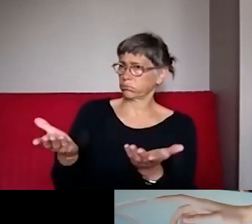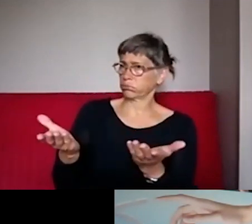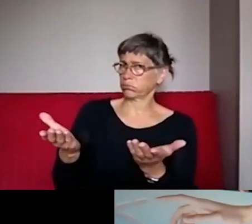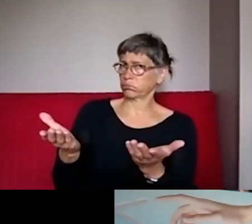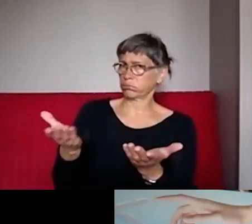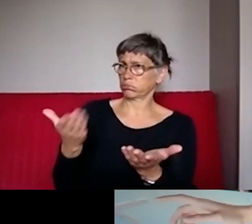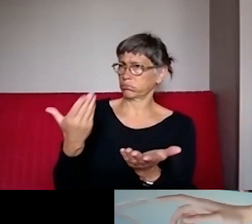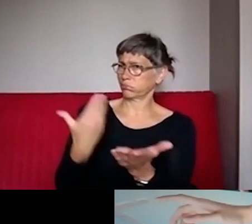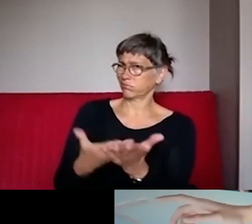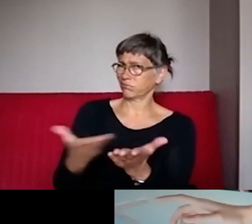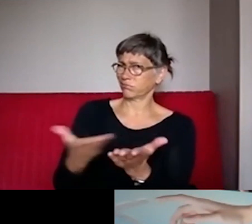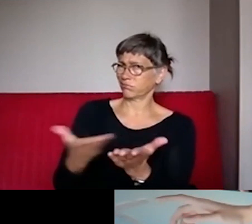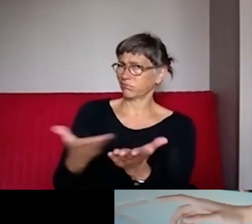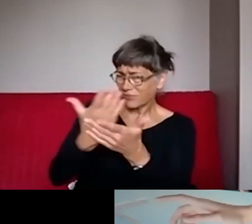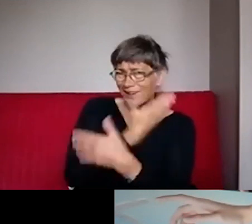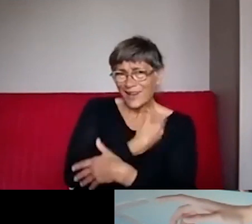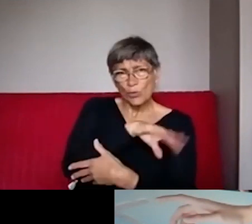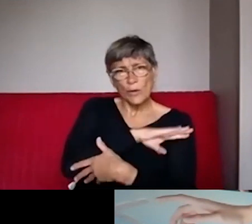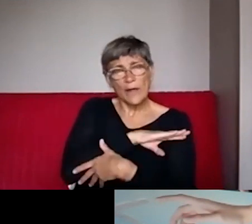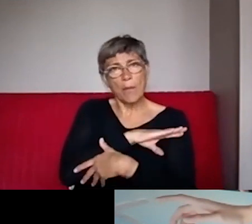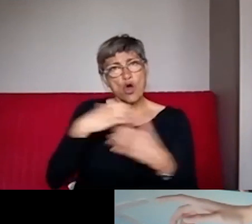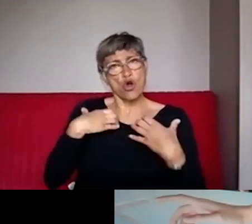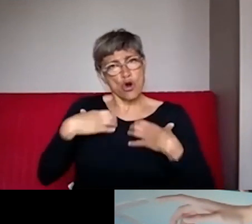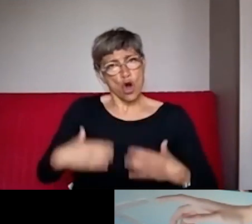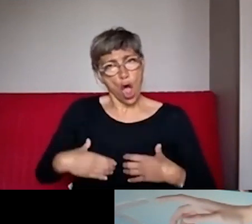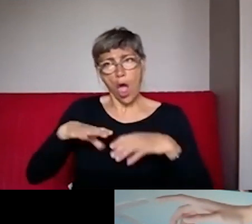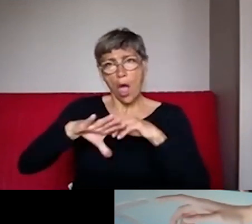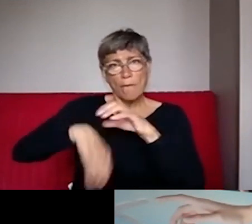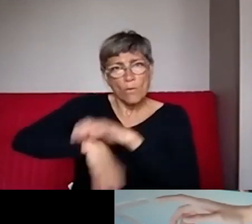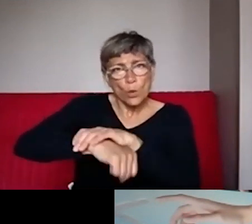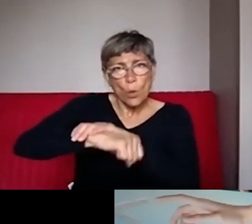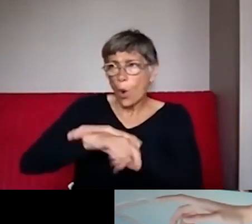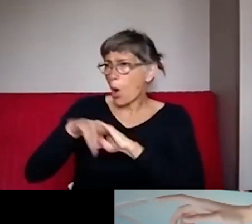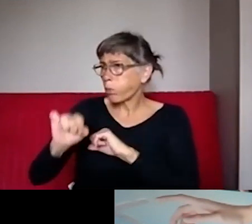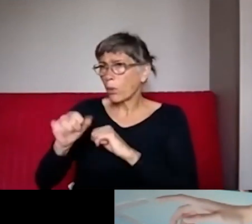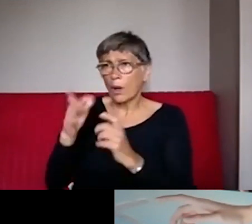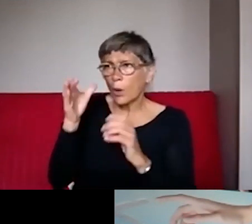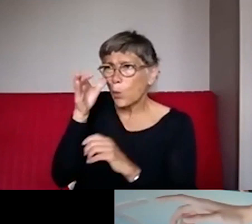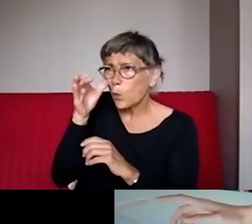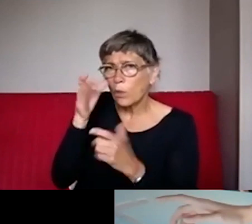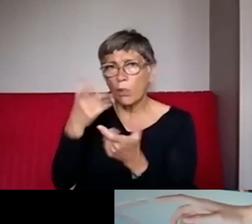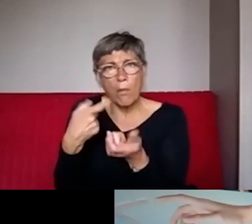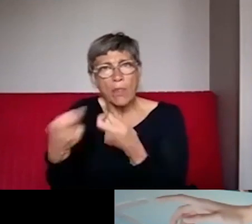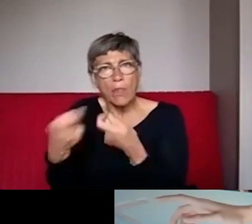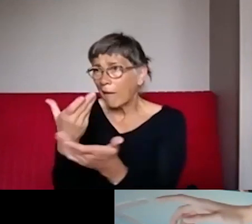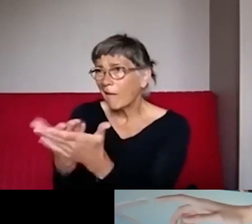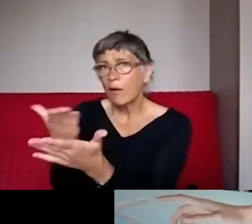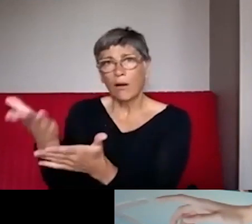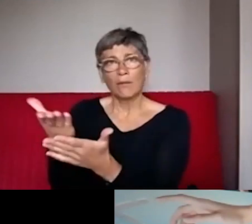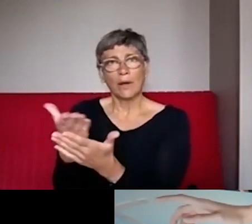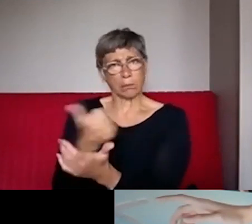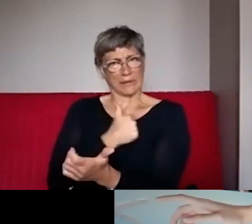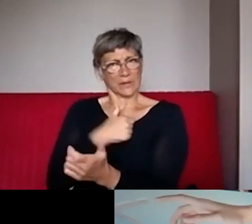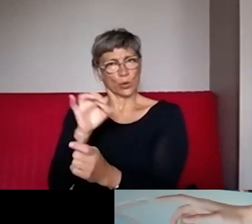chose. Si vous êtes responsable d'un club de football, vous avez des capacités de management, d'écoute. Donc, voilà, on exploite vraiment toutes les